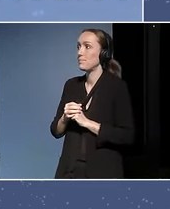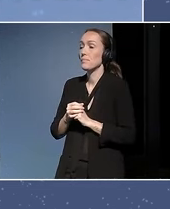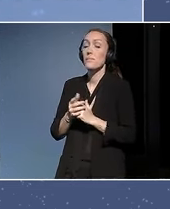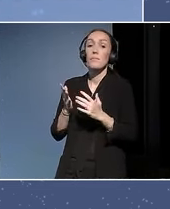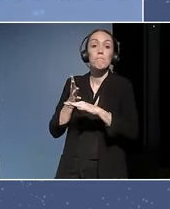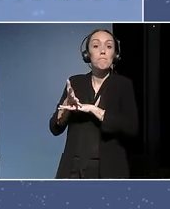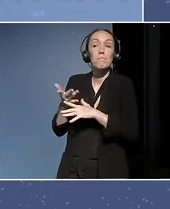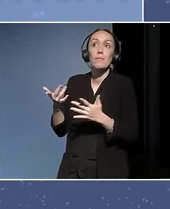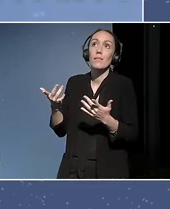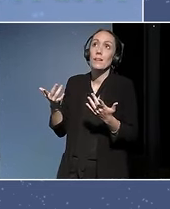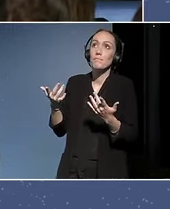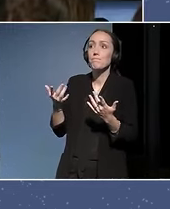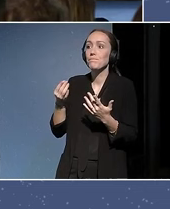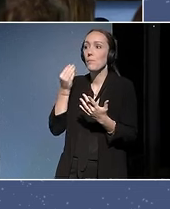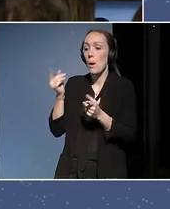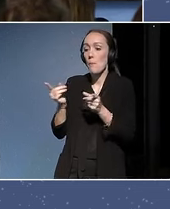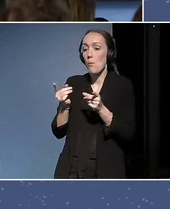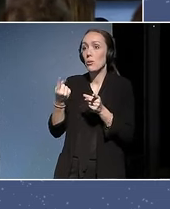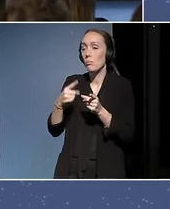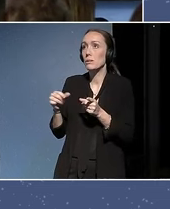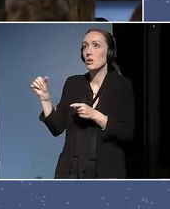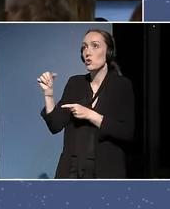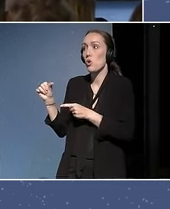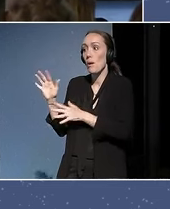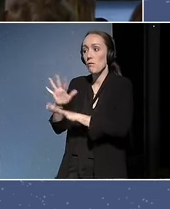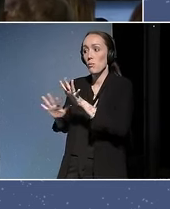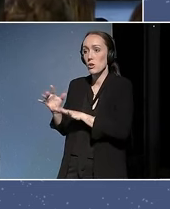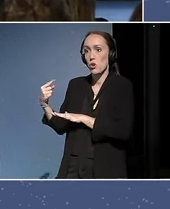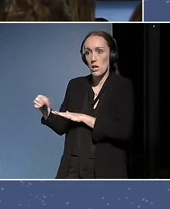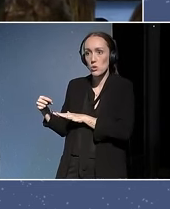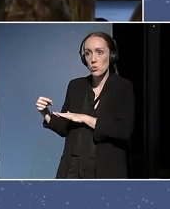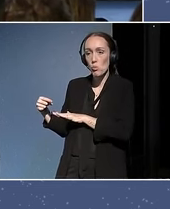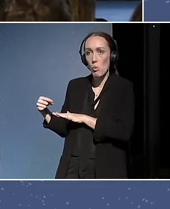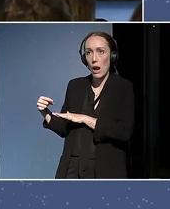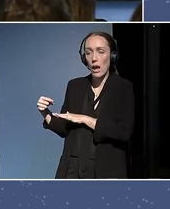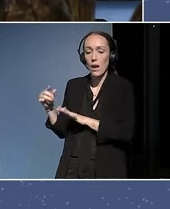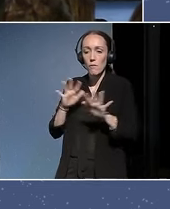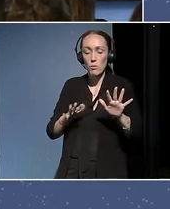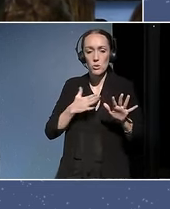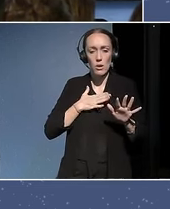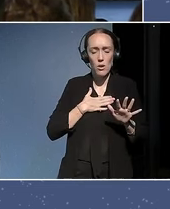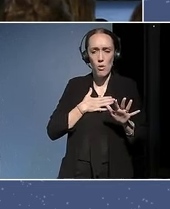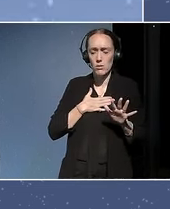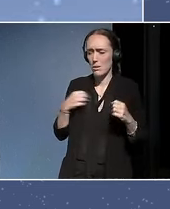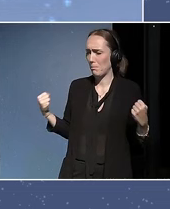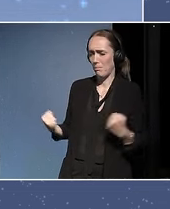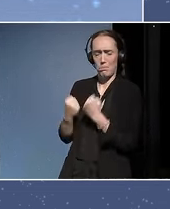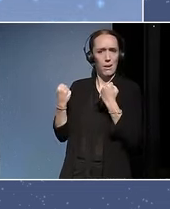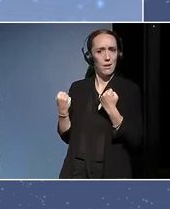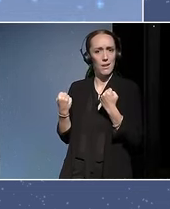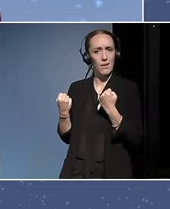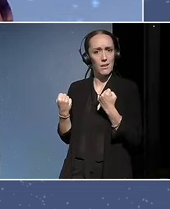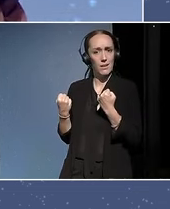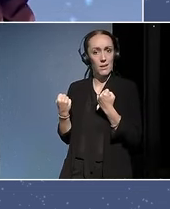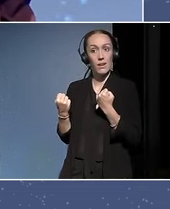ricostruzione di di stromer all'inizio assolutamente vacillare Tant'è vero che in questa in questa in